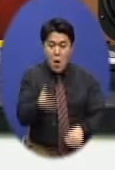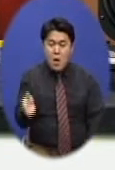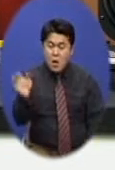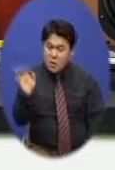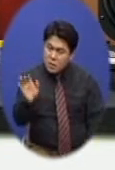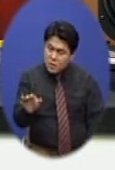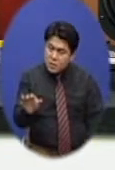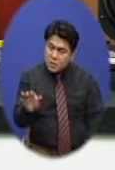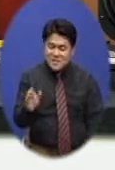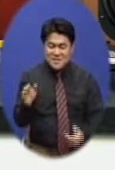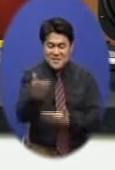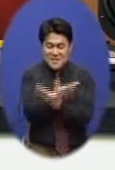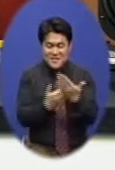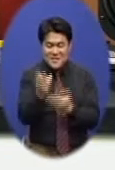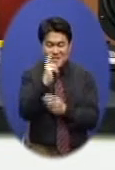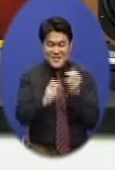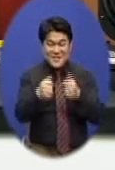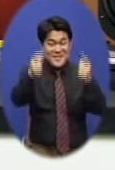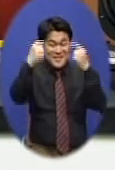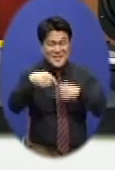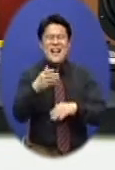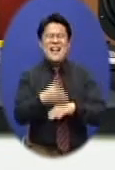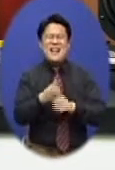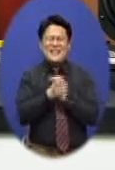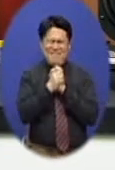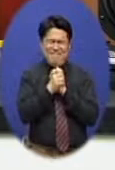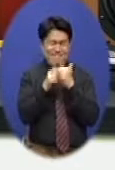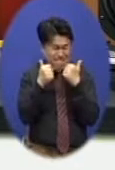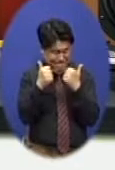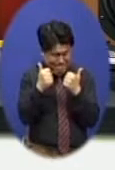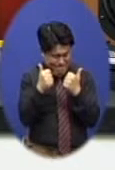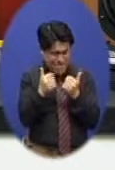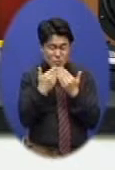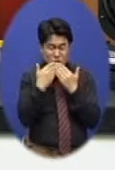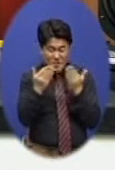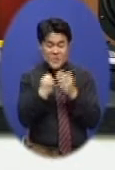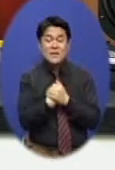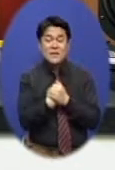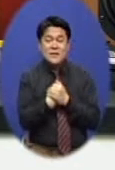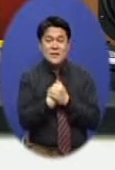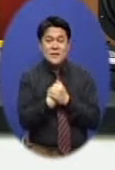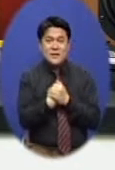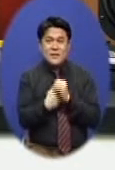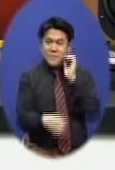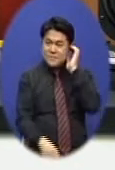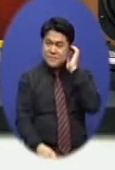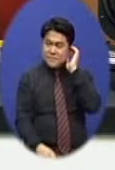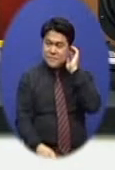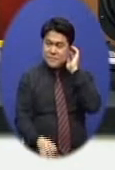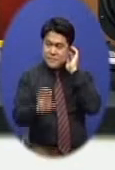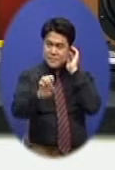네. 저희 나눔 노래 자랑과 함께 해주셔서 저희 너무너무 감사드리고요. 네. 네. 네. 이제 그